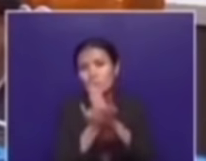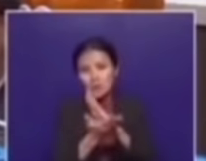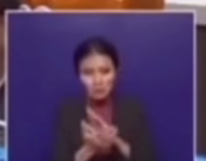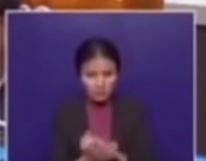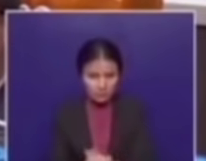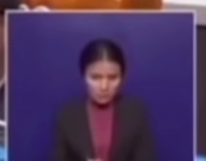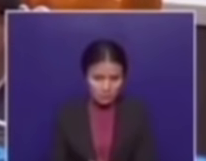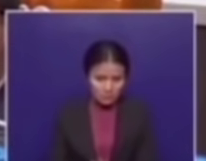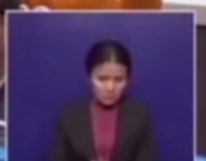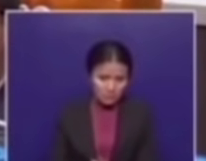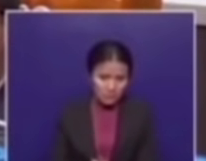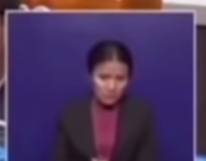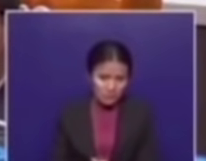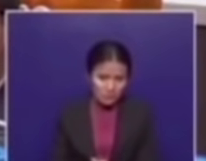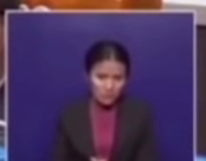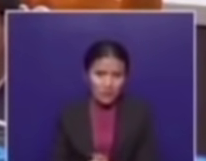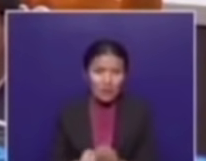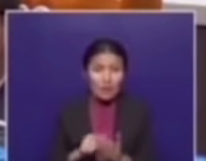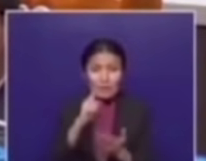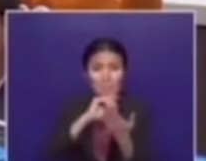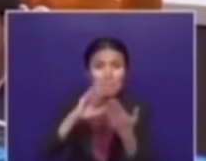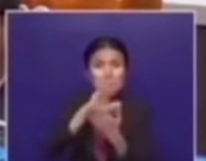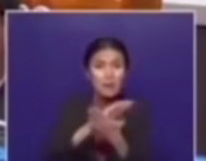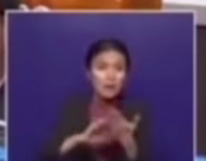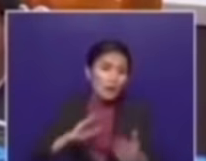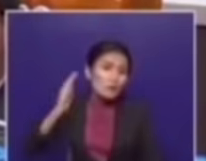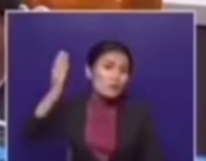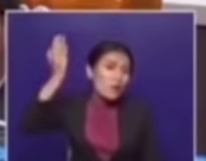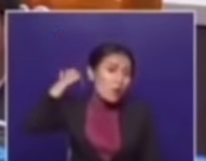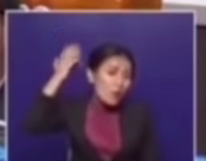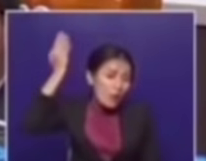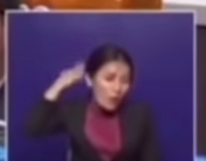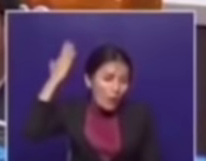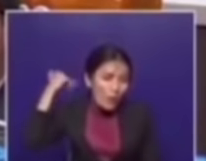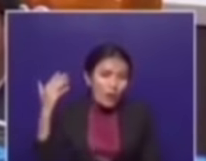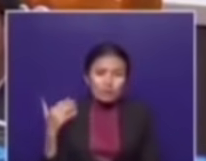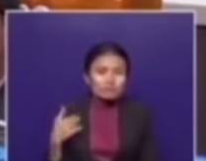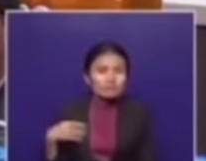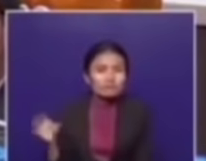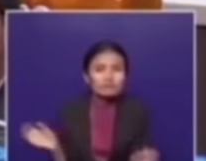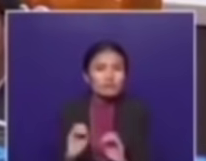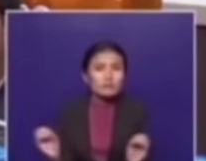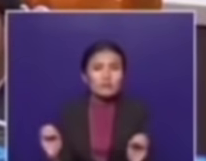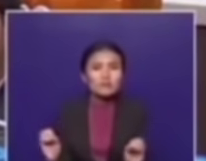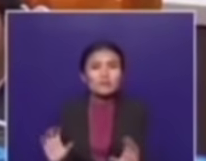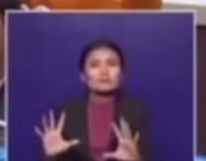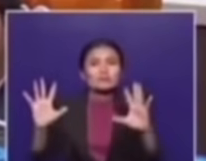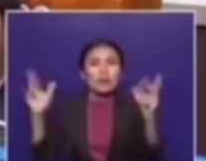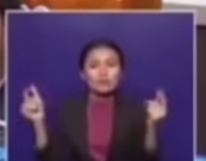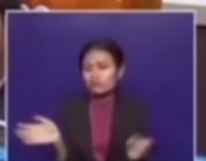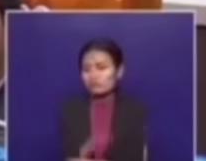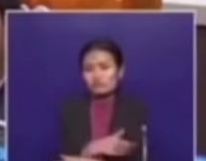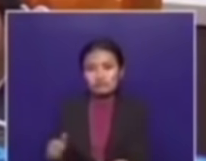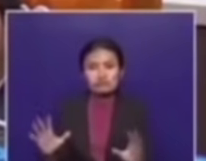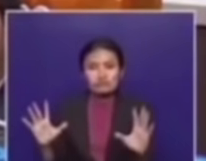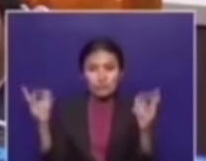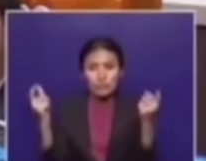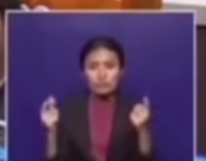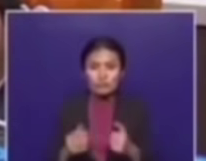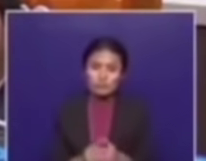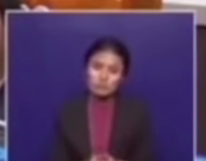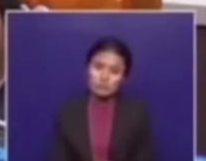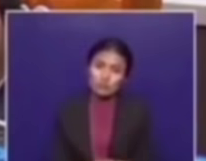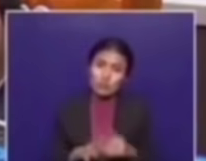ลายคนคุ้นเคยที่หลายคนโหยหานั้นไม่มีอยู่อีกต่อไปเรากำลังเผชิญกับ